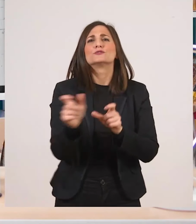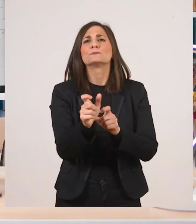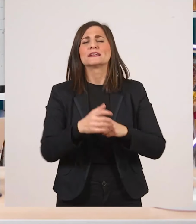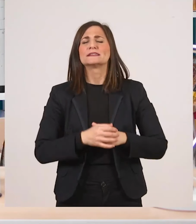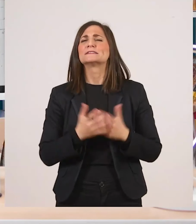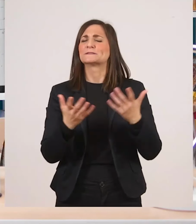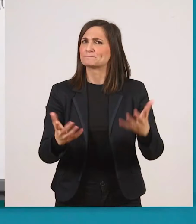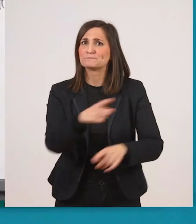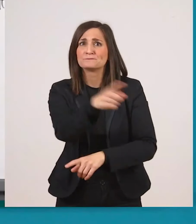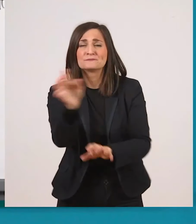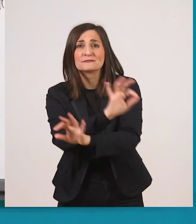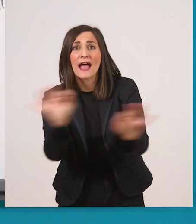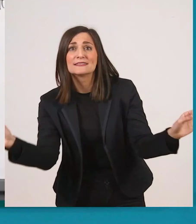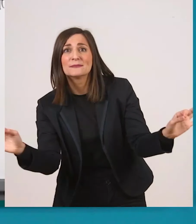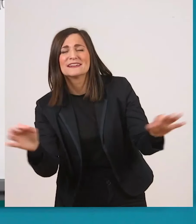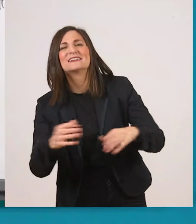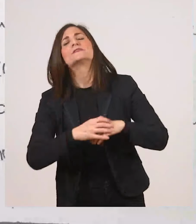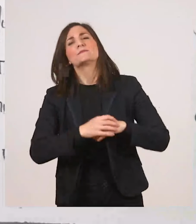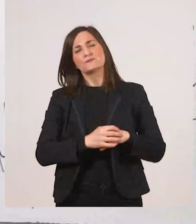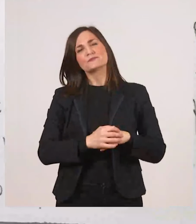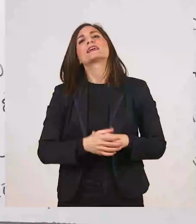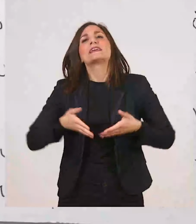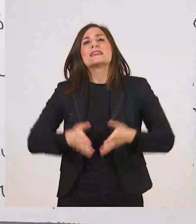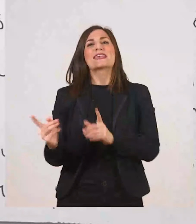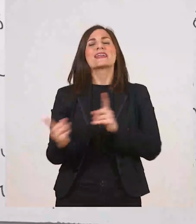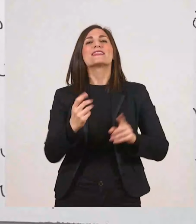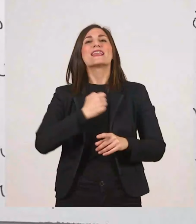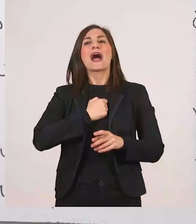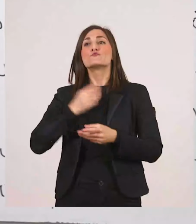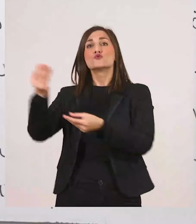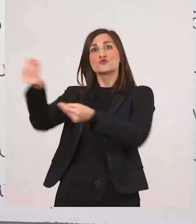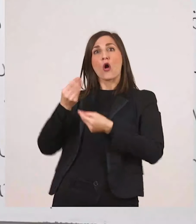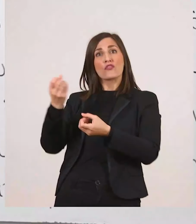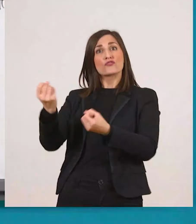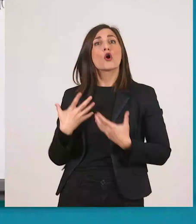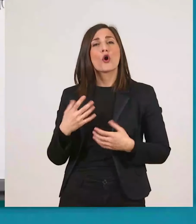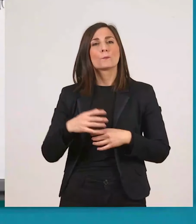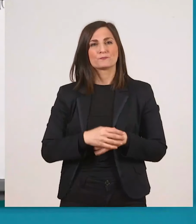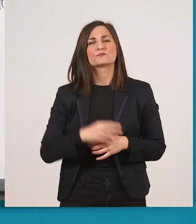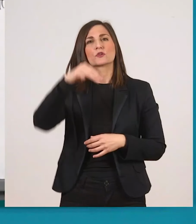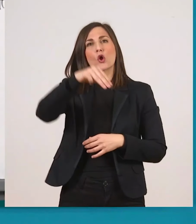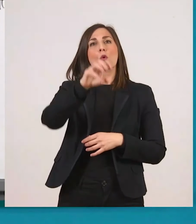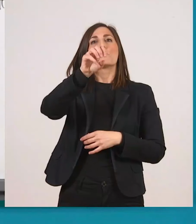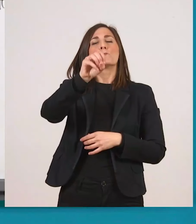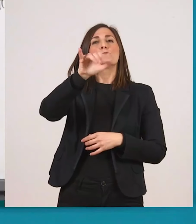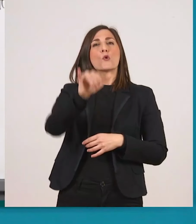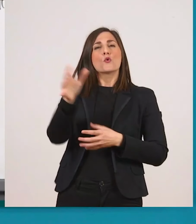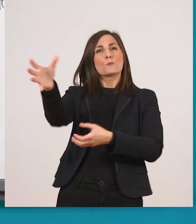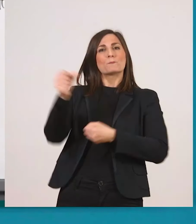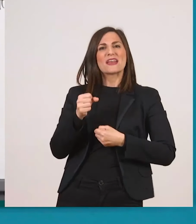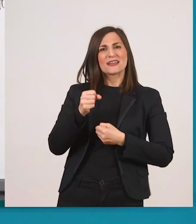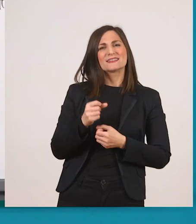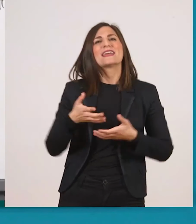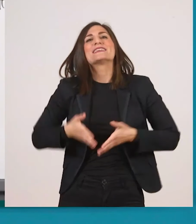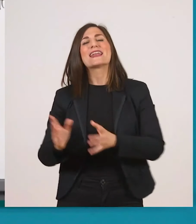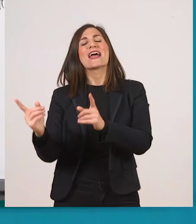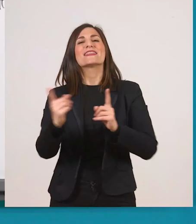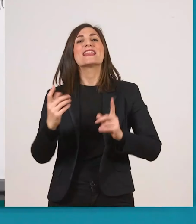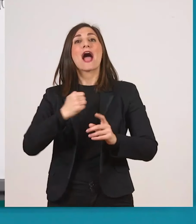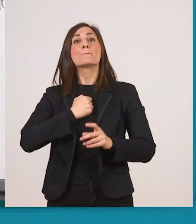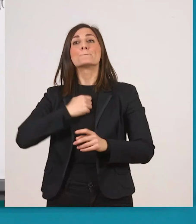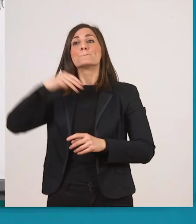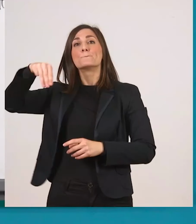Έτοιμη. Μου πήρες δώρο για τα γενεθλιά μου. Βλέπετε. Βεβαίως. Μου. Και αυτό εδώ. Βεβαίως.